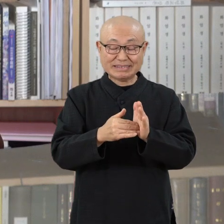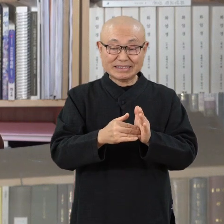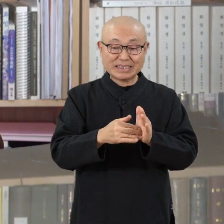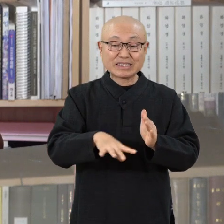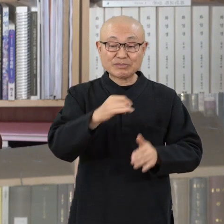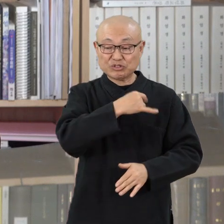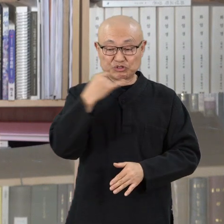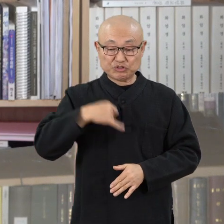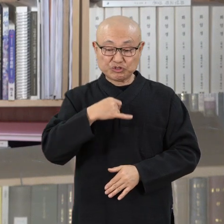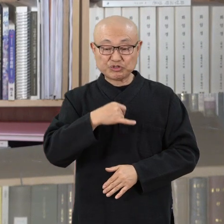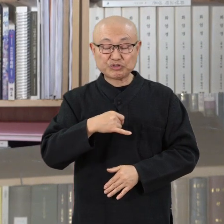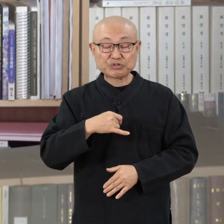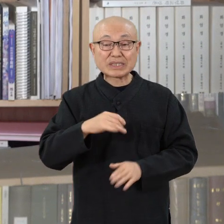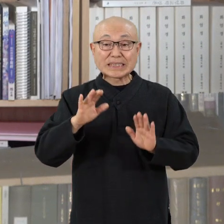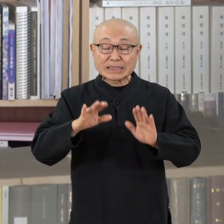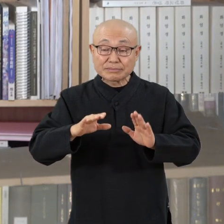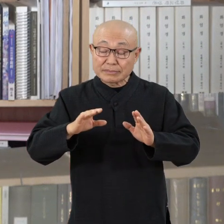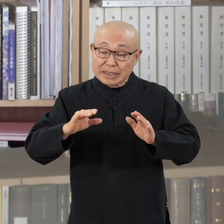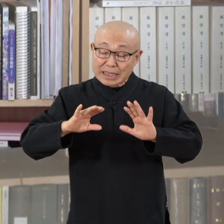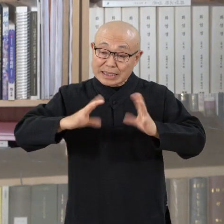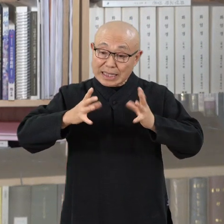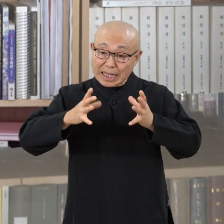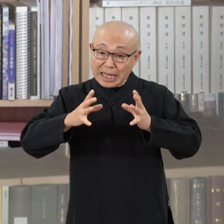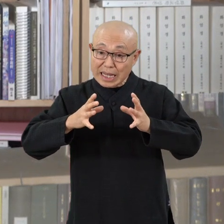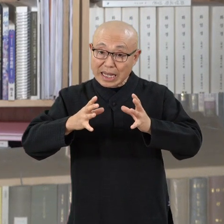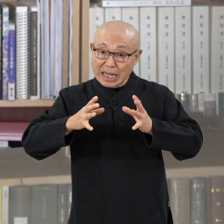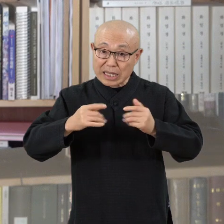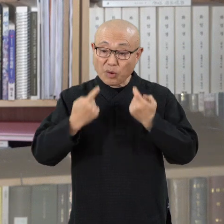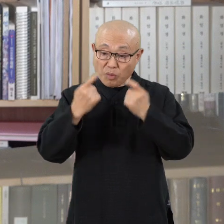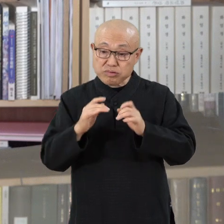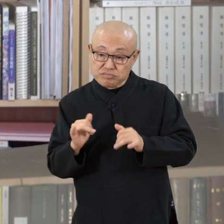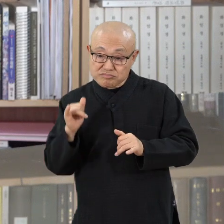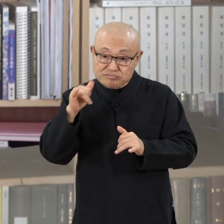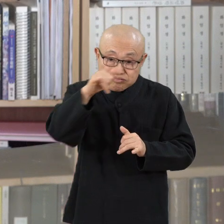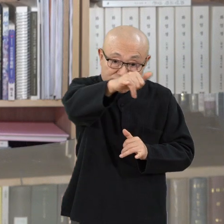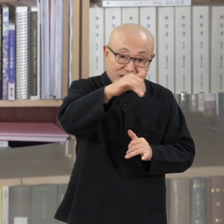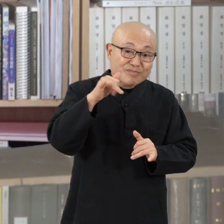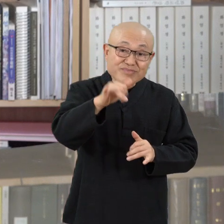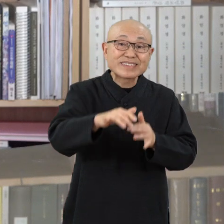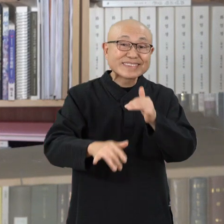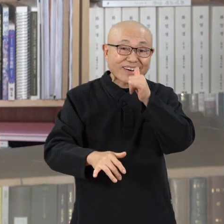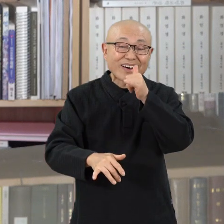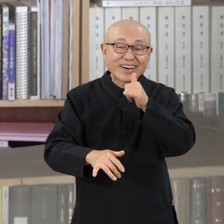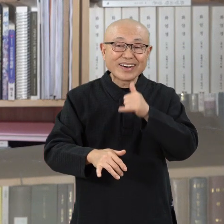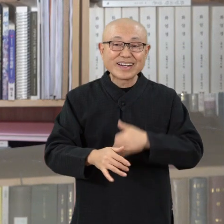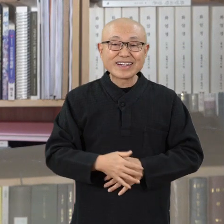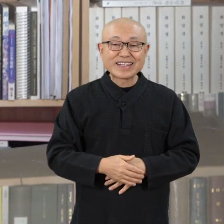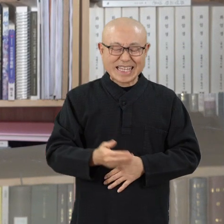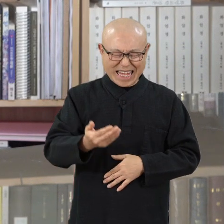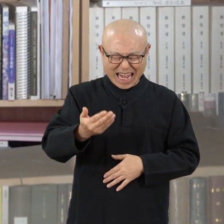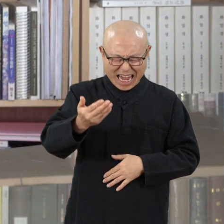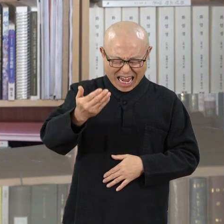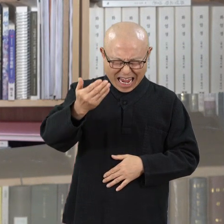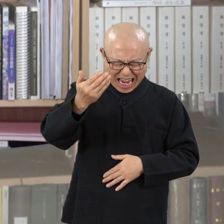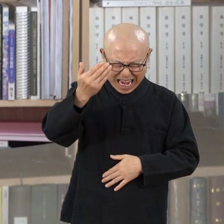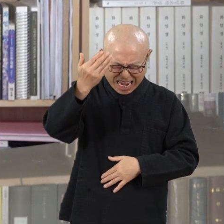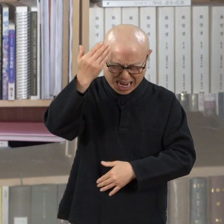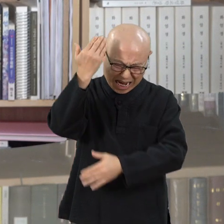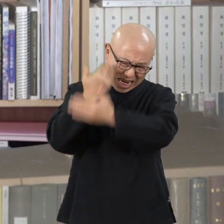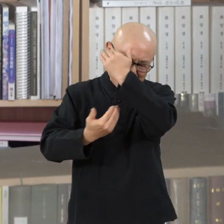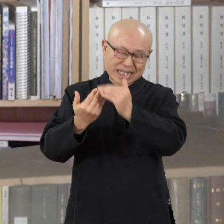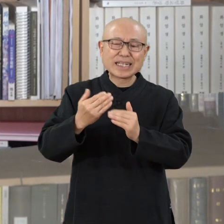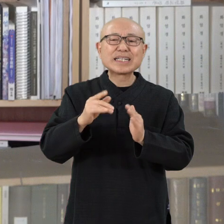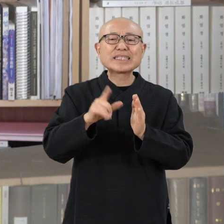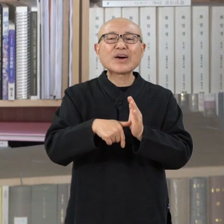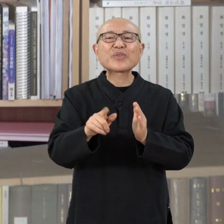중국으로, 지금은 이제 세계로 유학을 떠납니다만 옛날에는 신라도 그렇고 고려